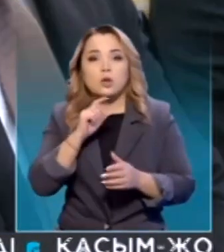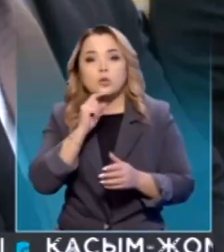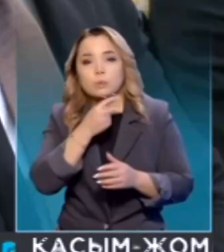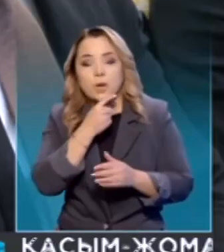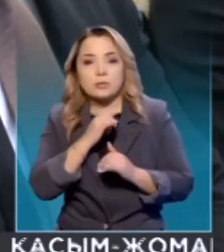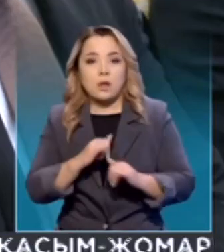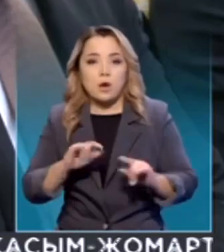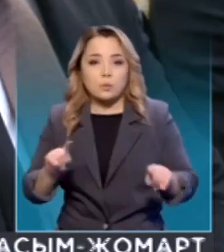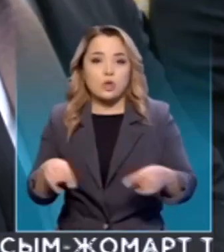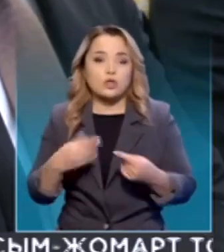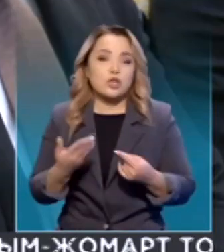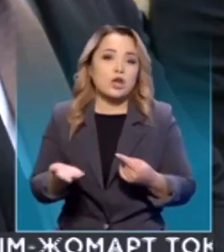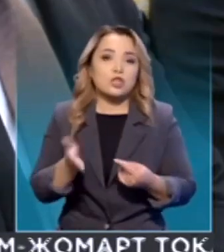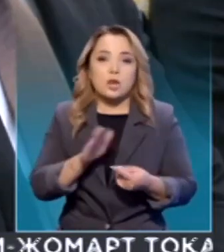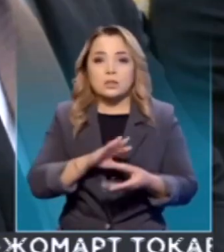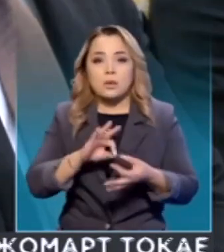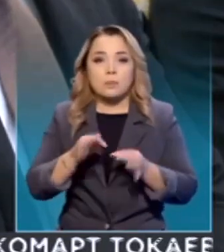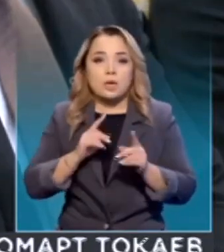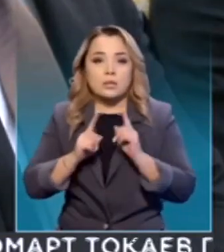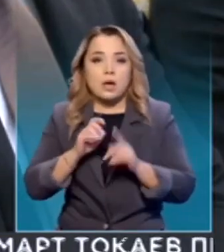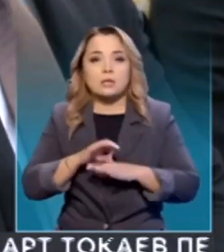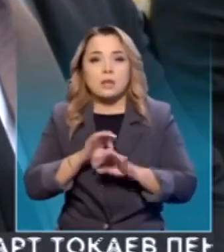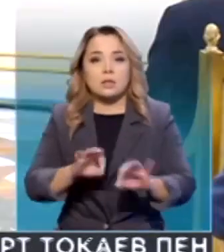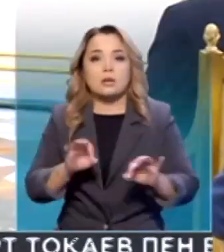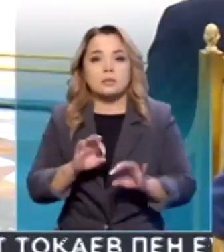дамыту мәселелерін жан-жақты талқылады.